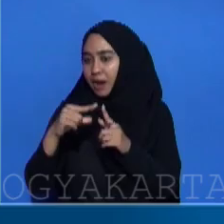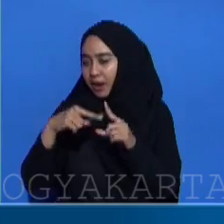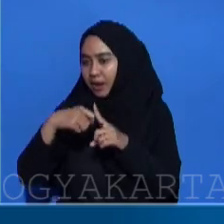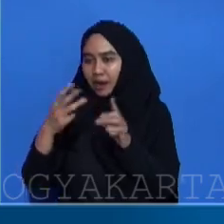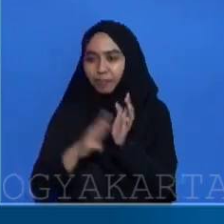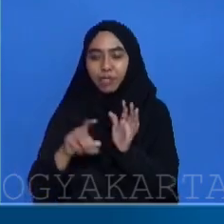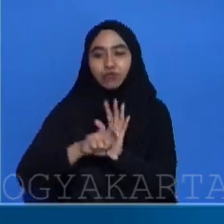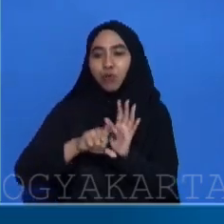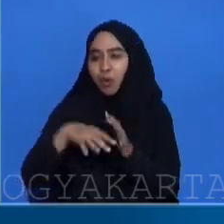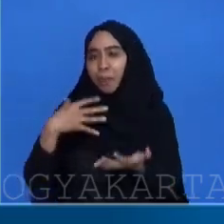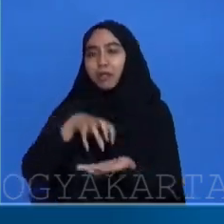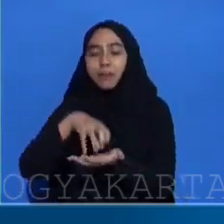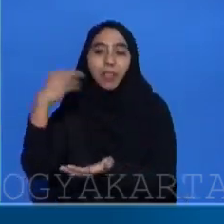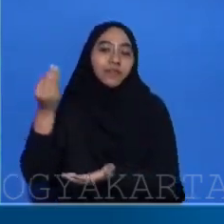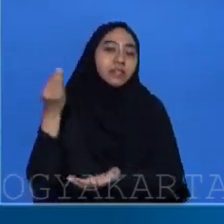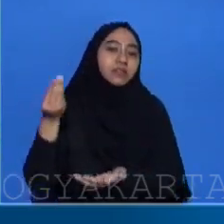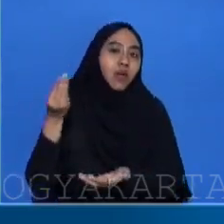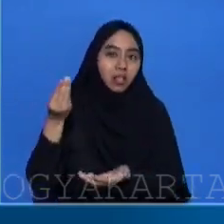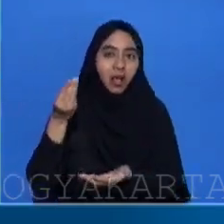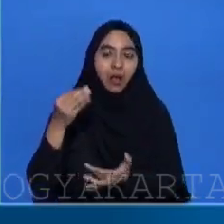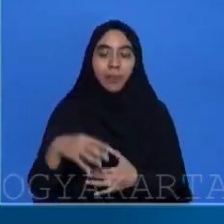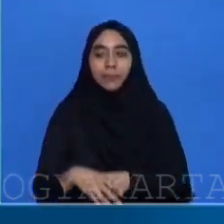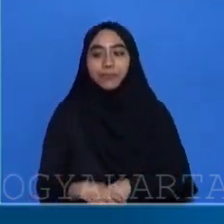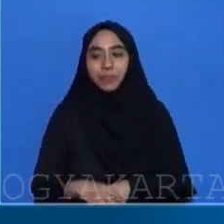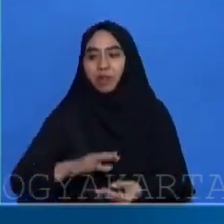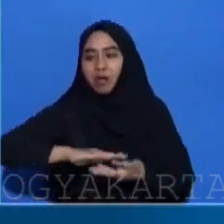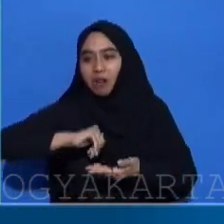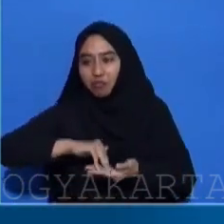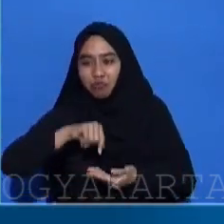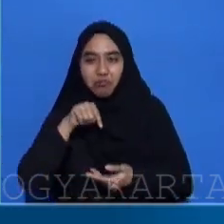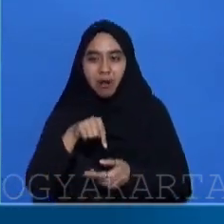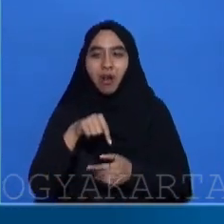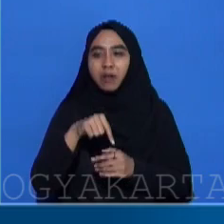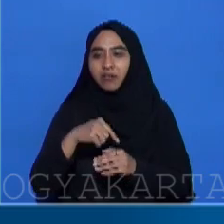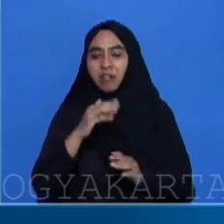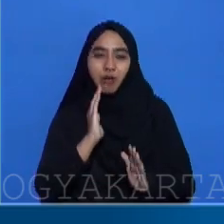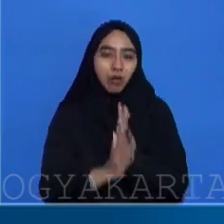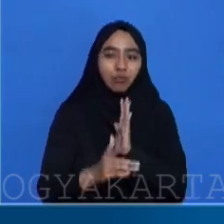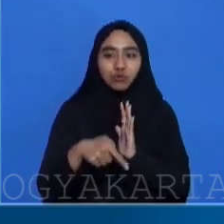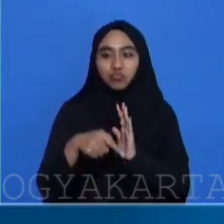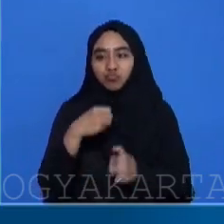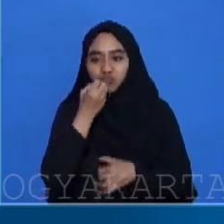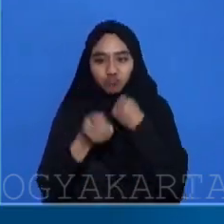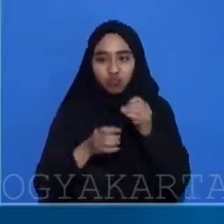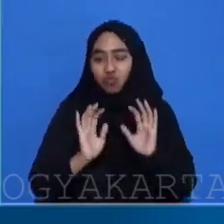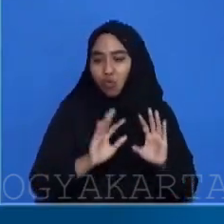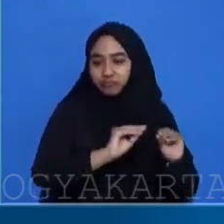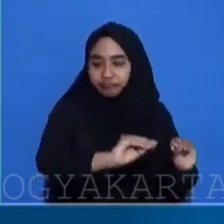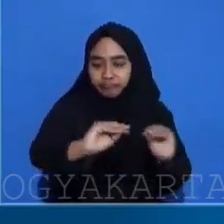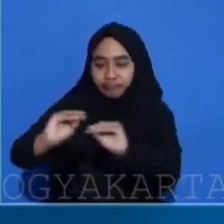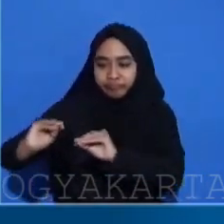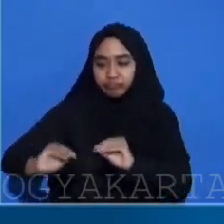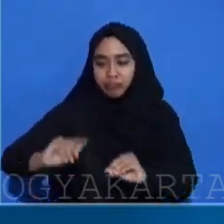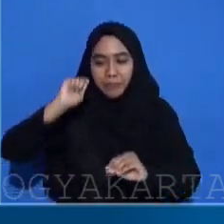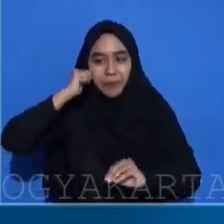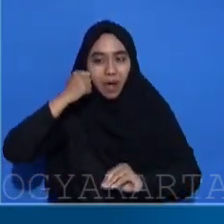di objek wisata Tlogo Putri Kaliurang tak hanya dilakukan secara langsung secara lisan edukasi dan imbauan juga dilakukan